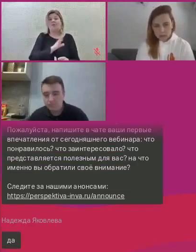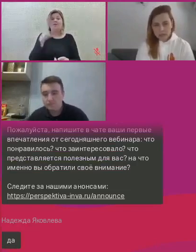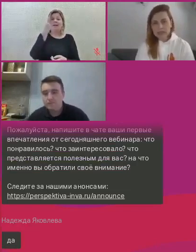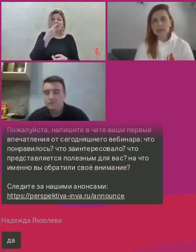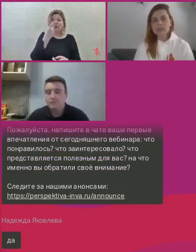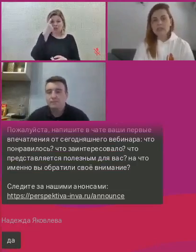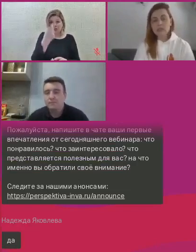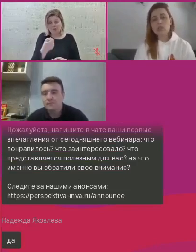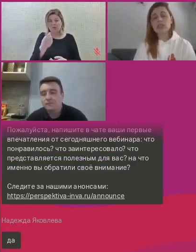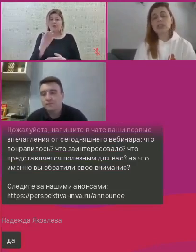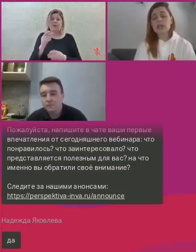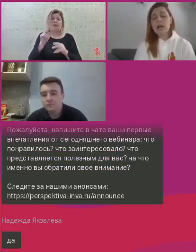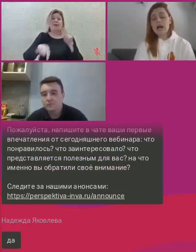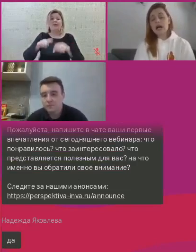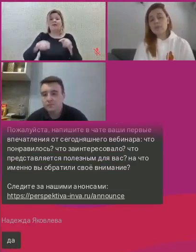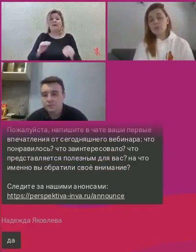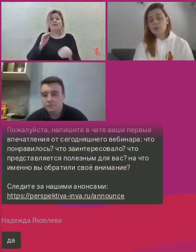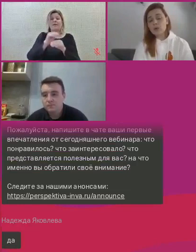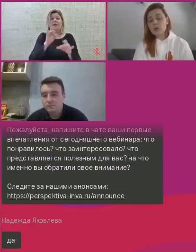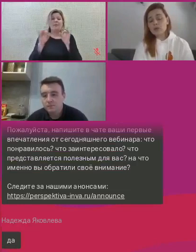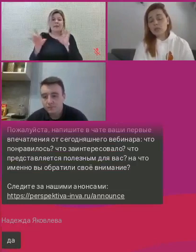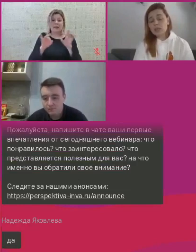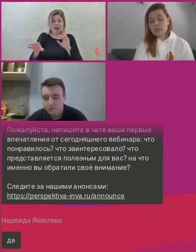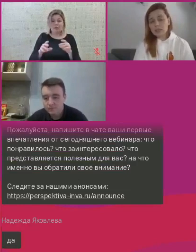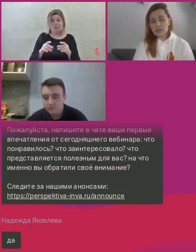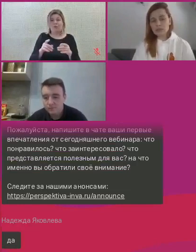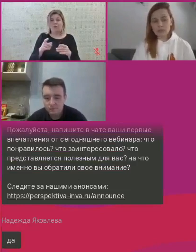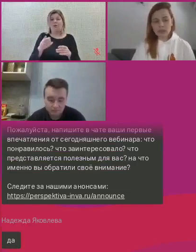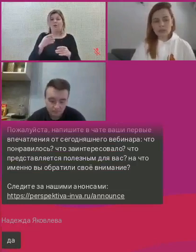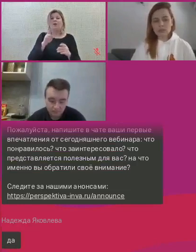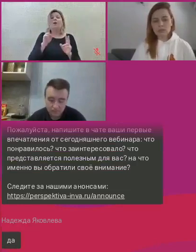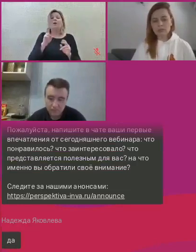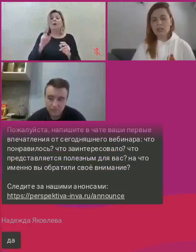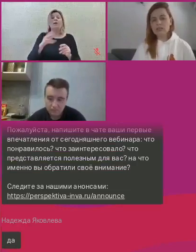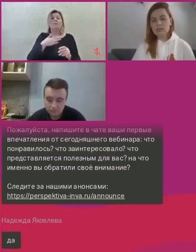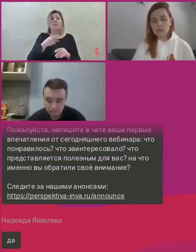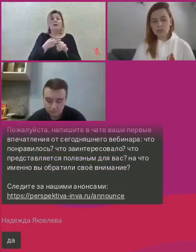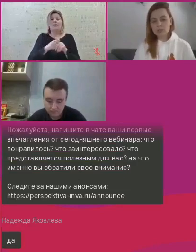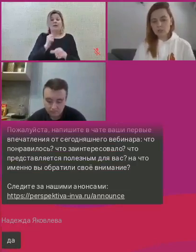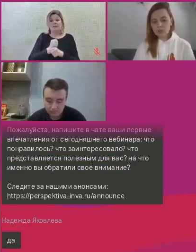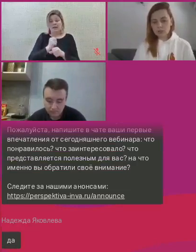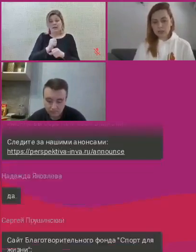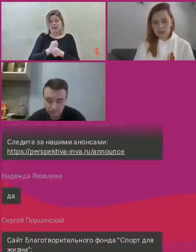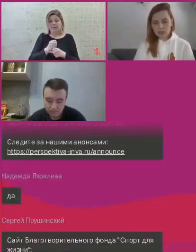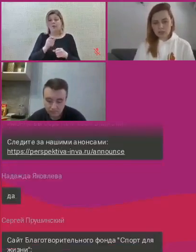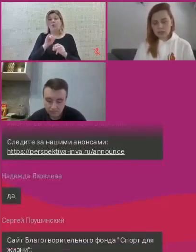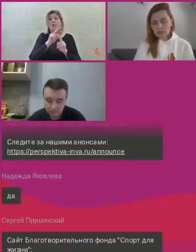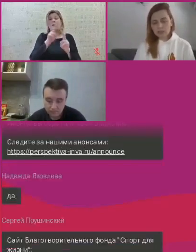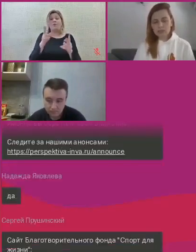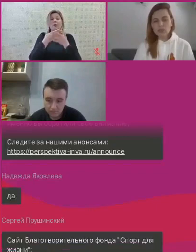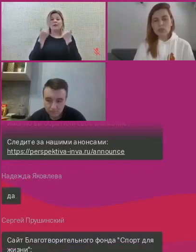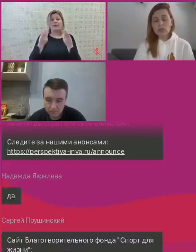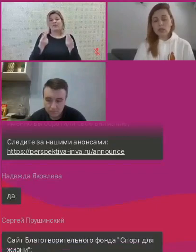как это делаем мы? У нас есть эти возможности, а для тех, у кого, например, нет финансовой возможности подключить платное,